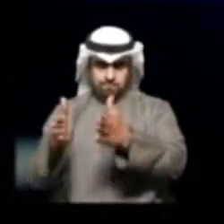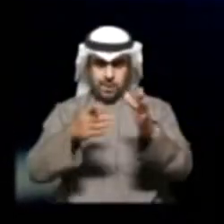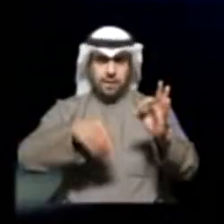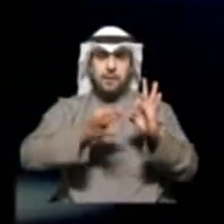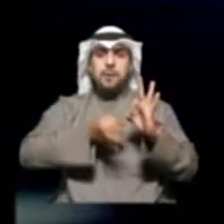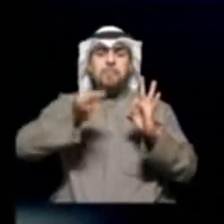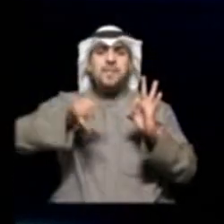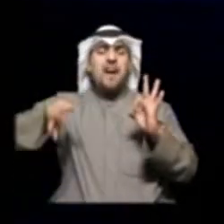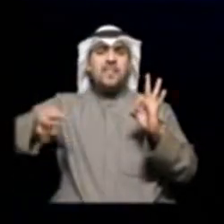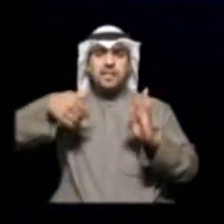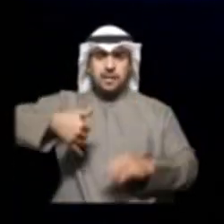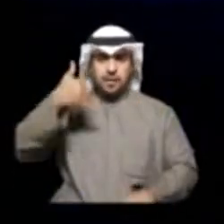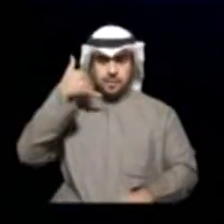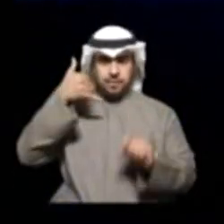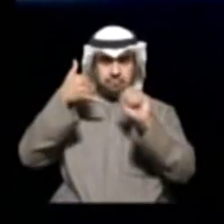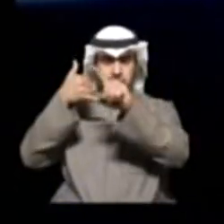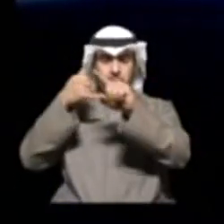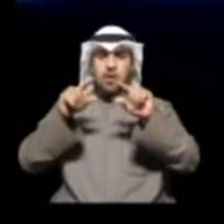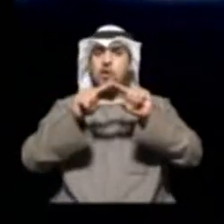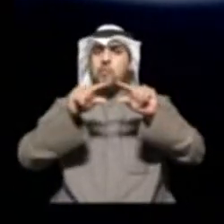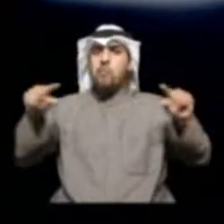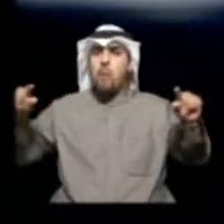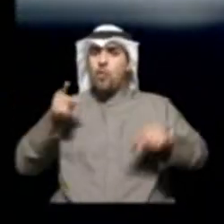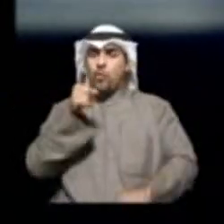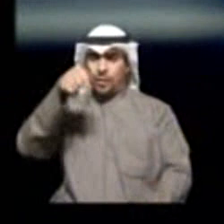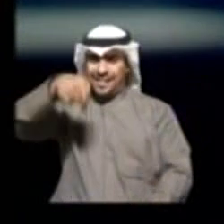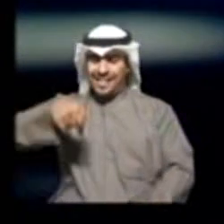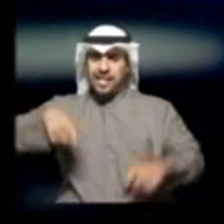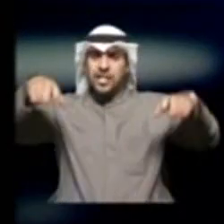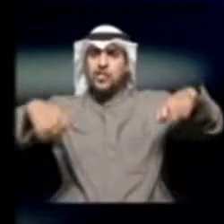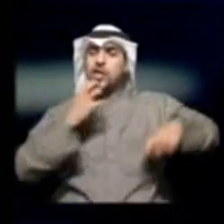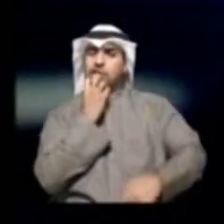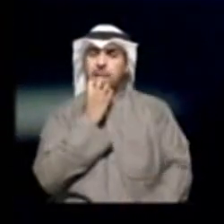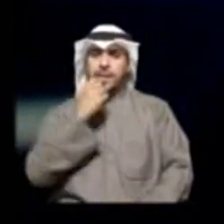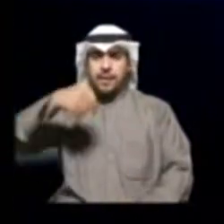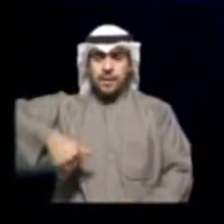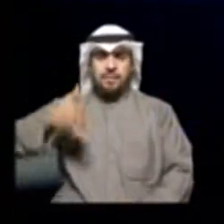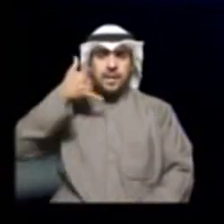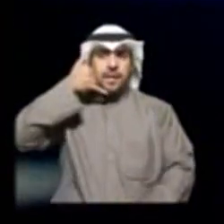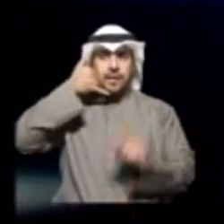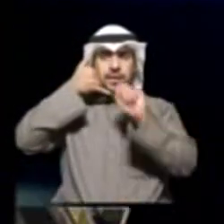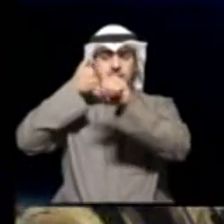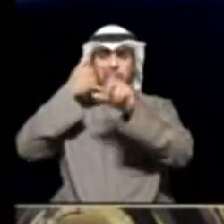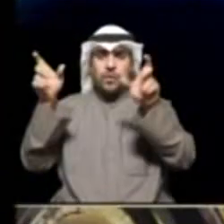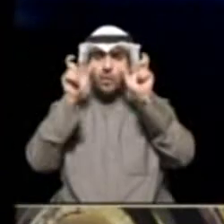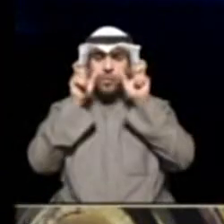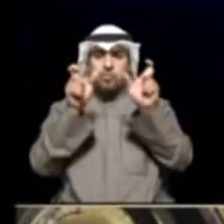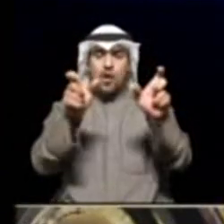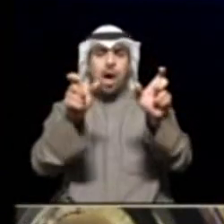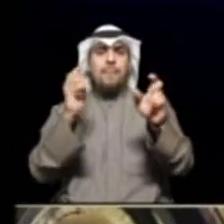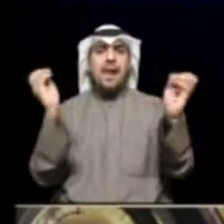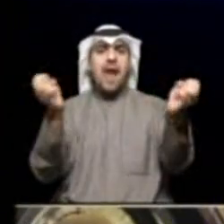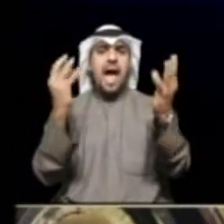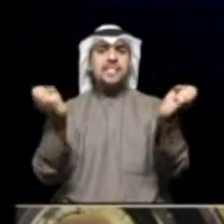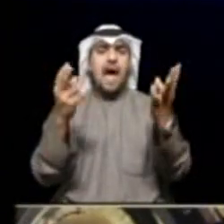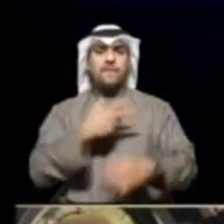وللمزيد من التفاصيل مشاهدينا حول هذا الموضوع ينضم معنا عبر الهاتف جاسم الفودري، مراقب خدمات الإسعاف في وزارة